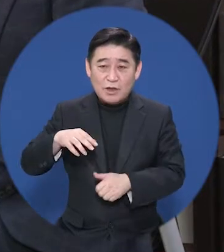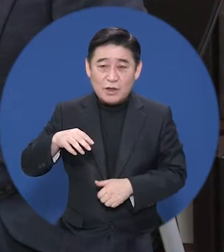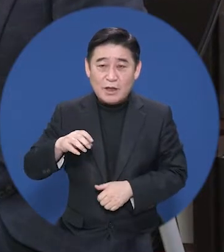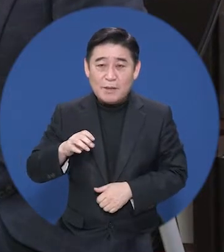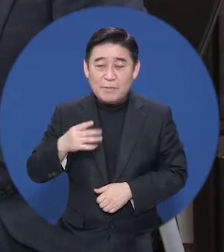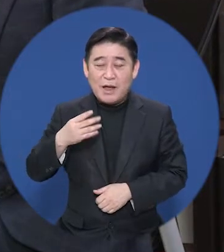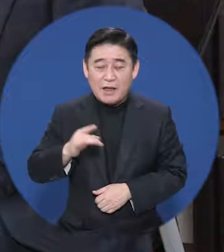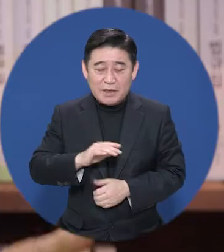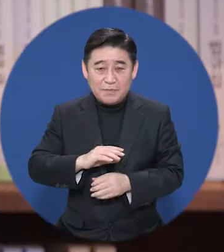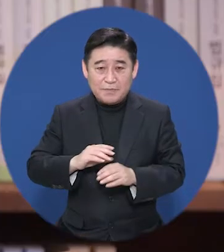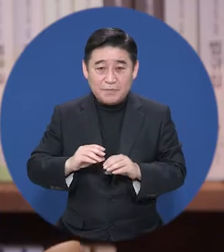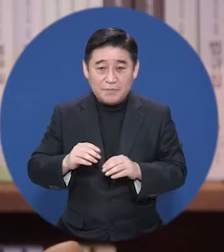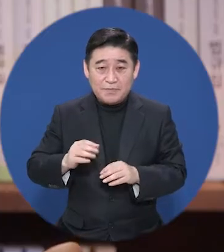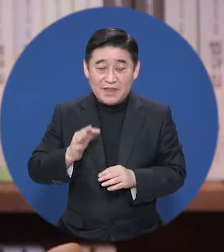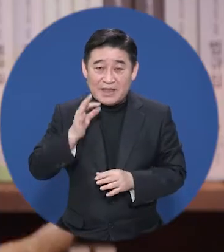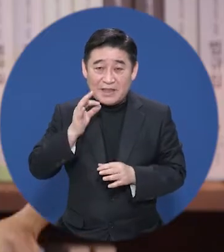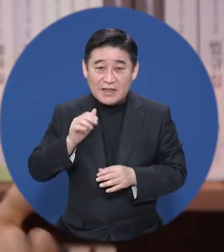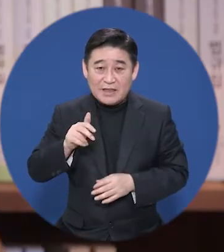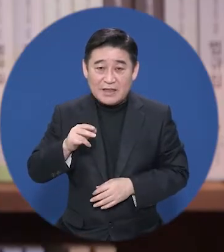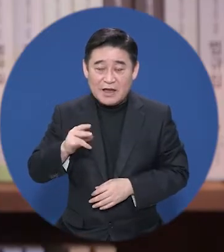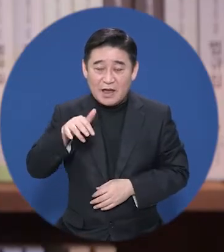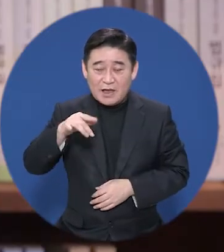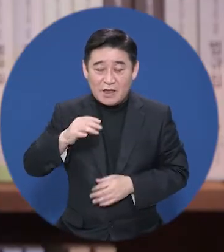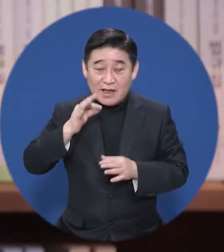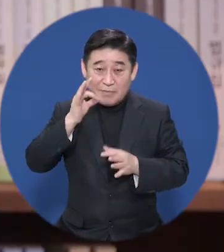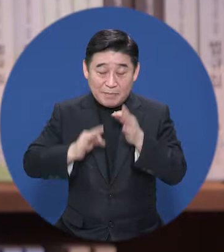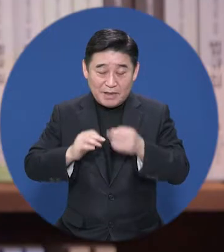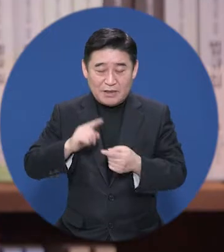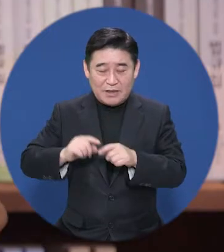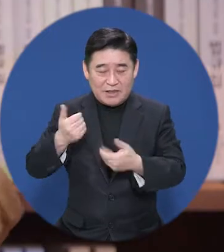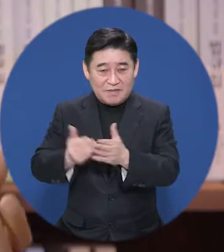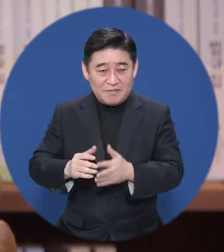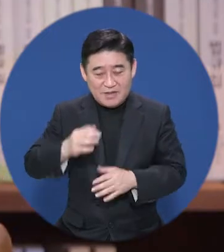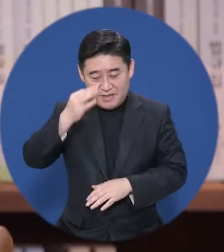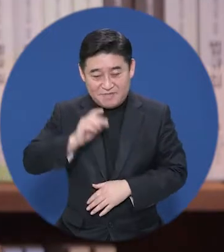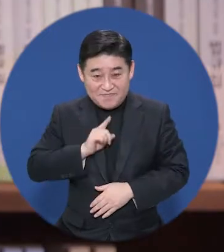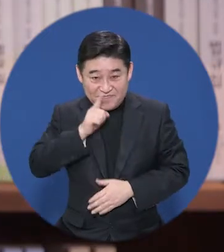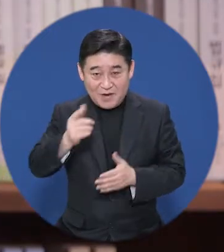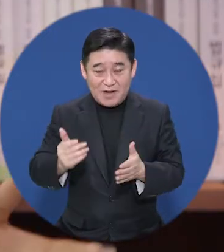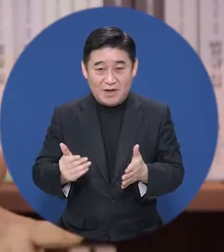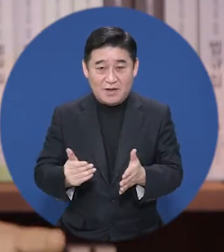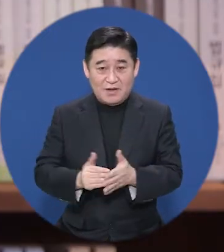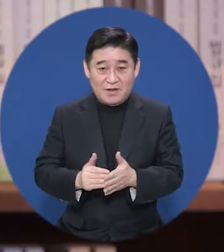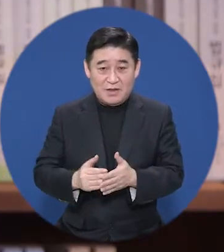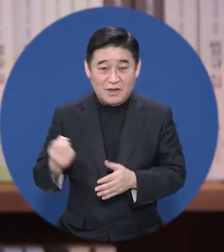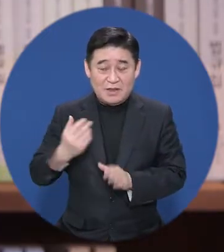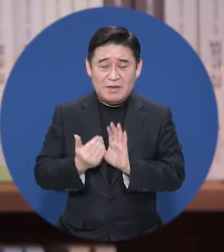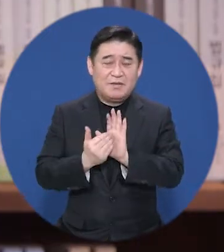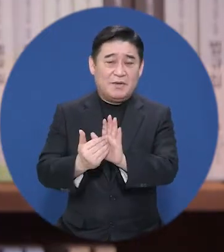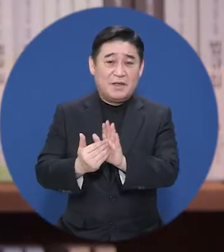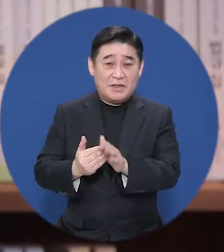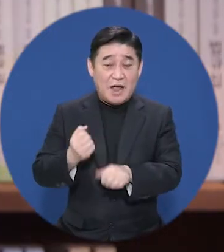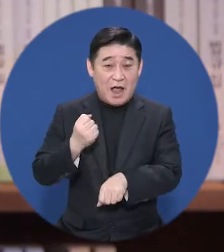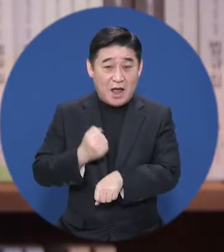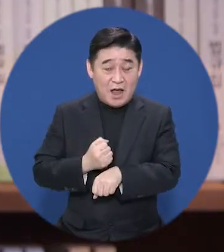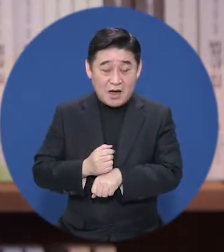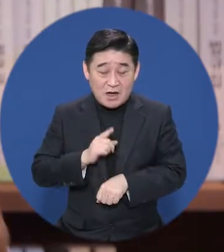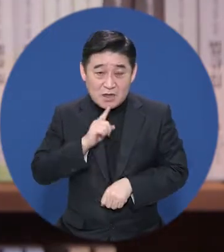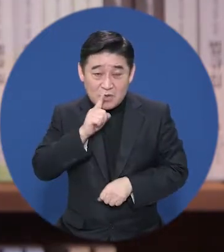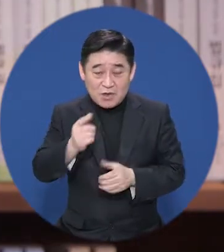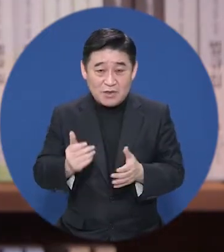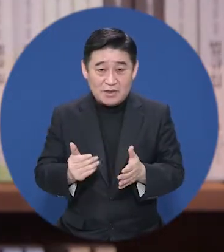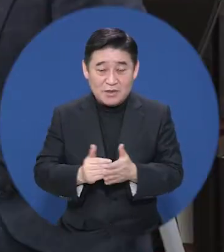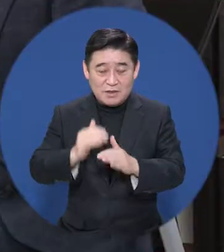대해서 집행부에다가 그 사과를 요구하고 또 거기에 대한 어떤 그 재발 방지를 네네. 요구하는